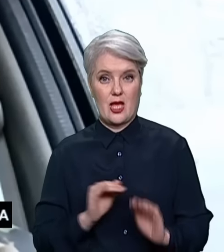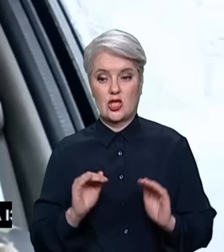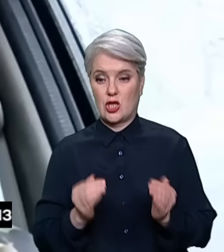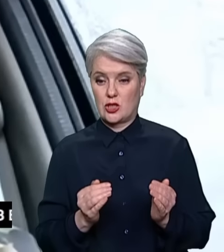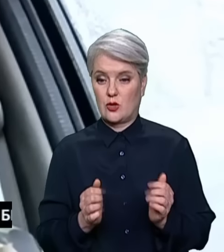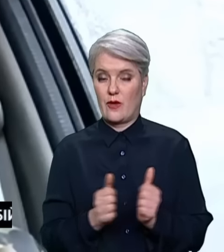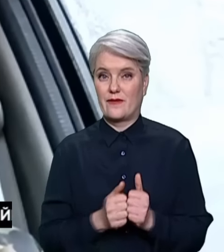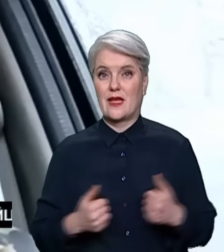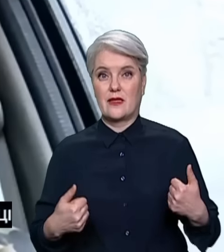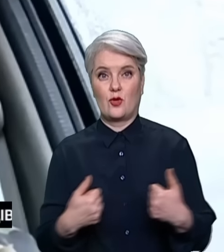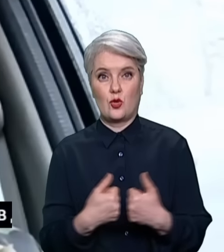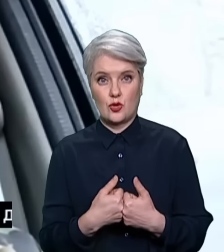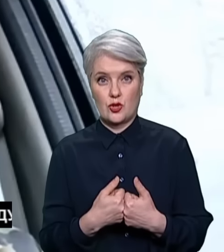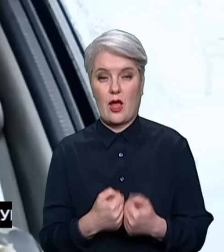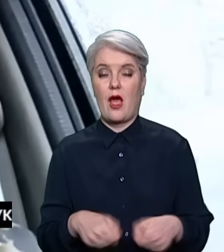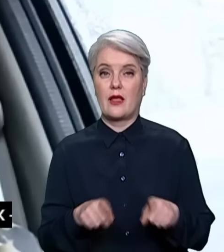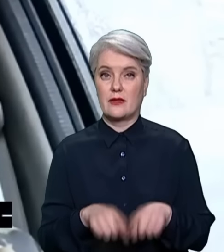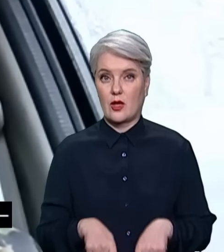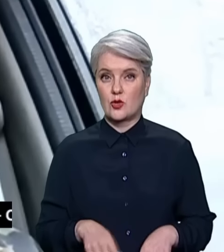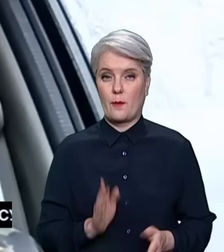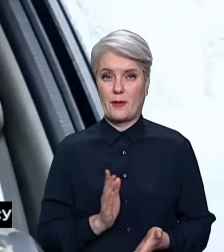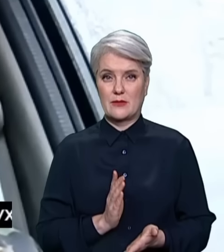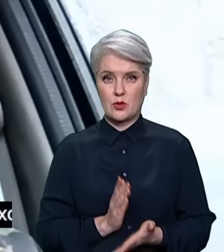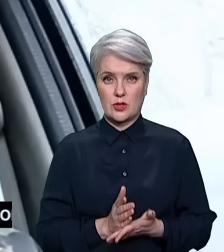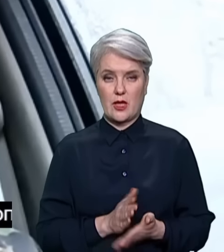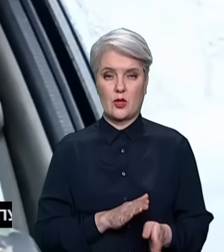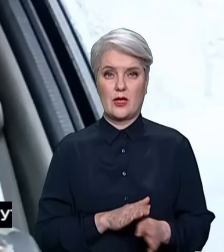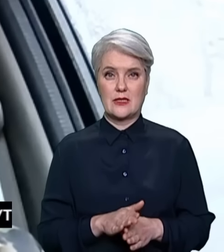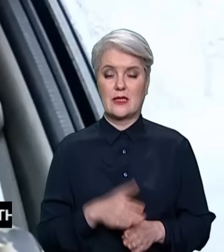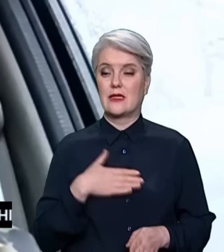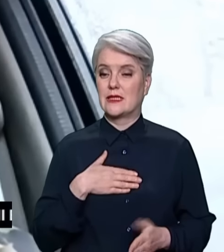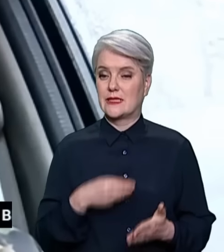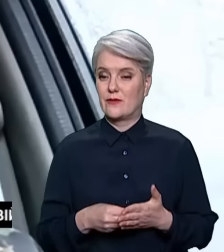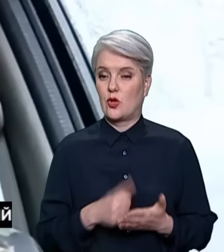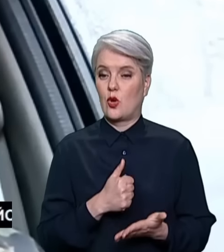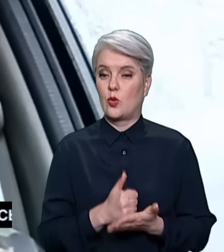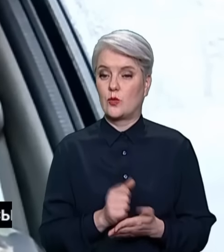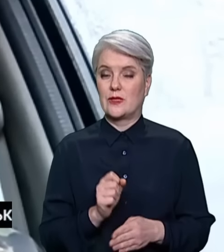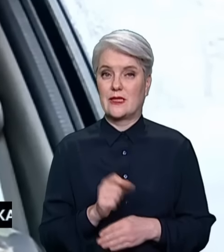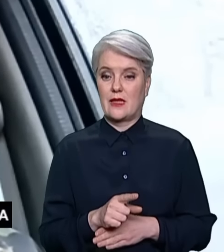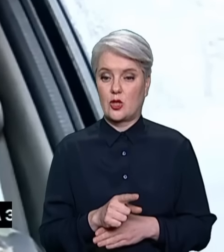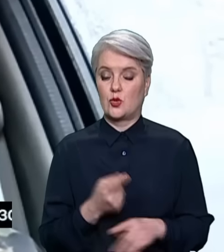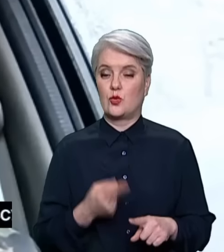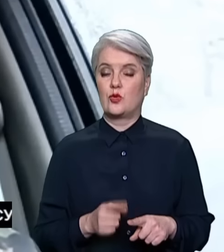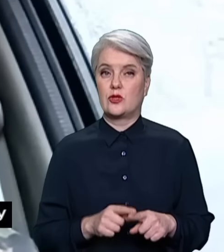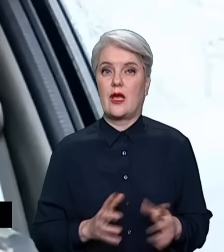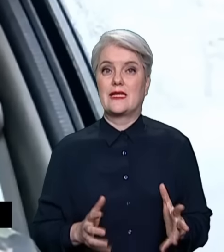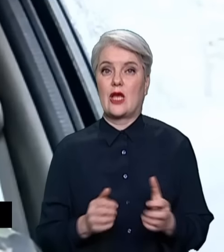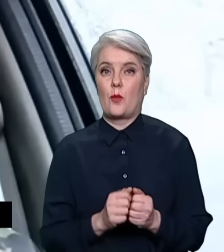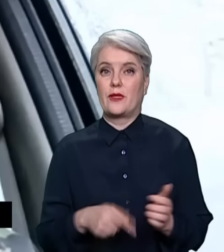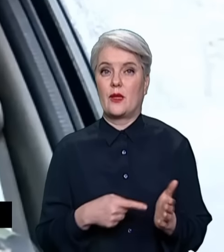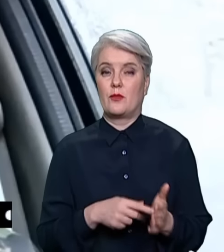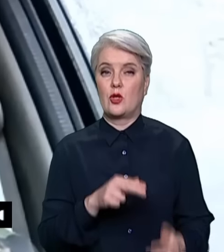взяти в оперативне оточення, а також безпосередньо здійснити свою основну задачу, це захопити